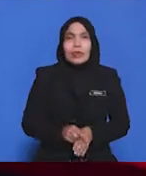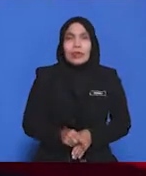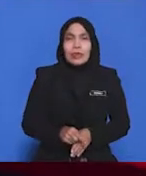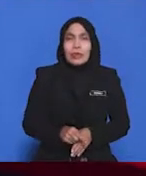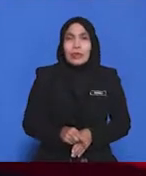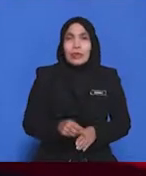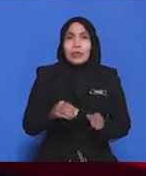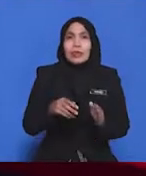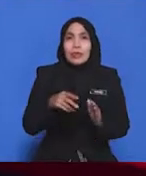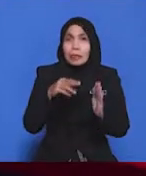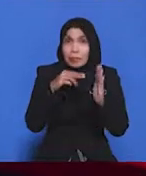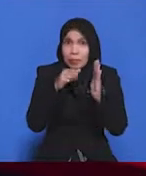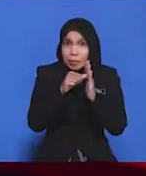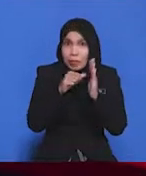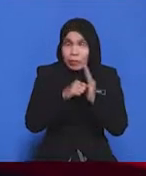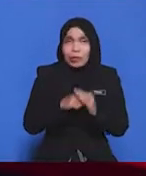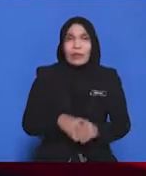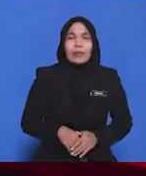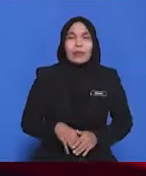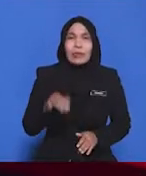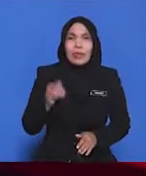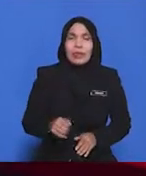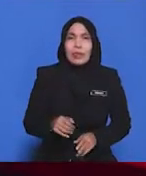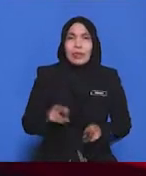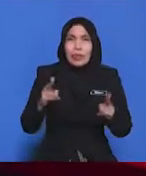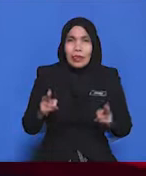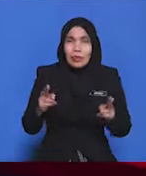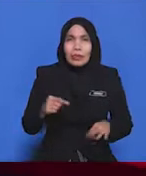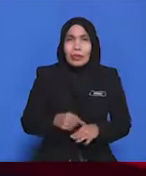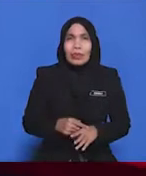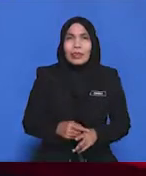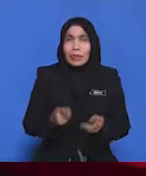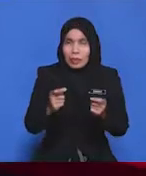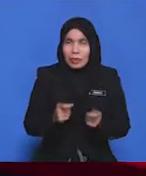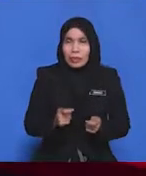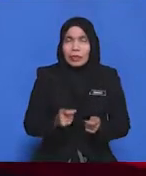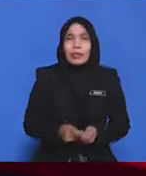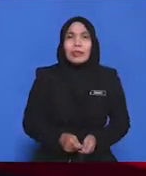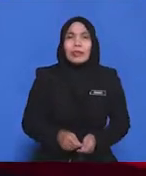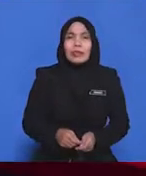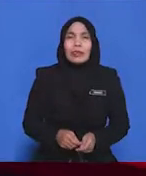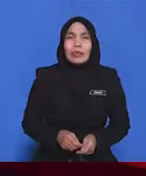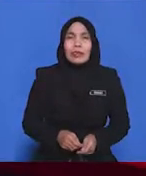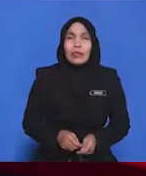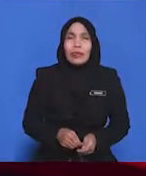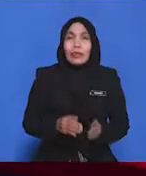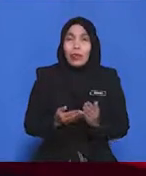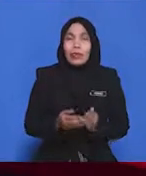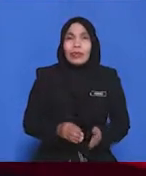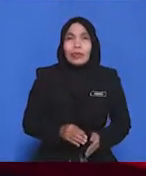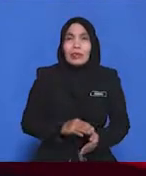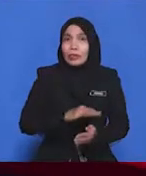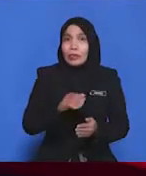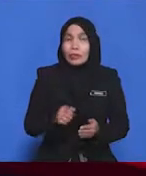peraturan yang harus diterima oleh individu yang ingin melibatkan diri dalam sesuatu